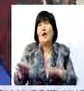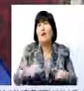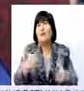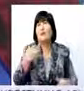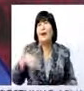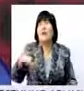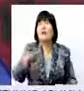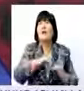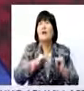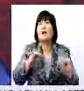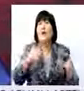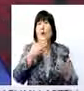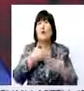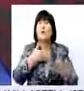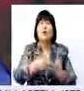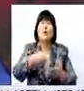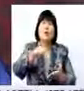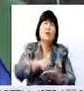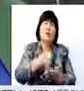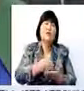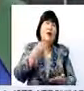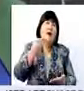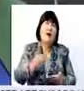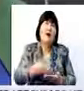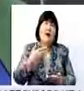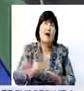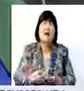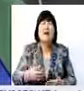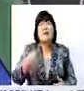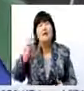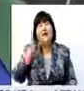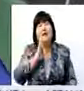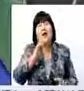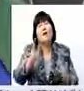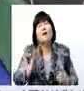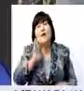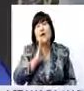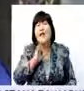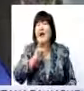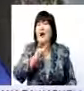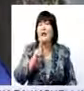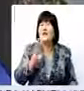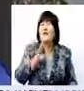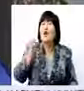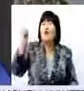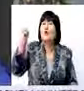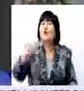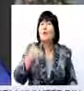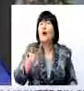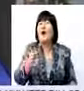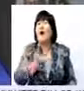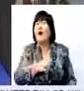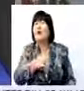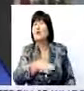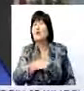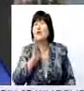сыр елінің дамуына өзіндік үлесін қосып жүрген ардақтылар дана ана, мейірімді ана, әзиз ана, нұр шуақты ана, ақ жүректі